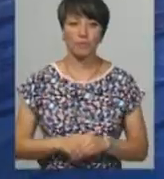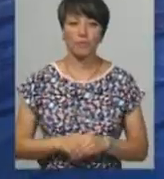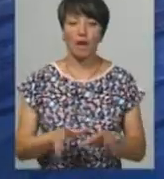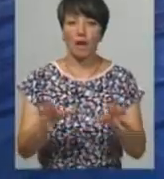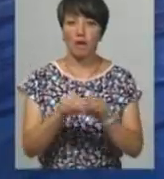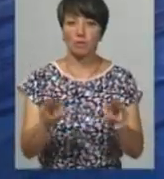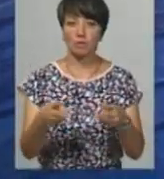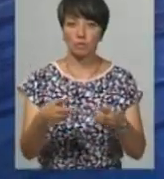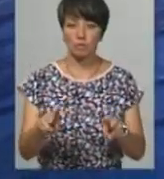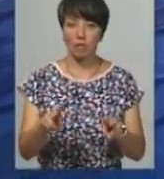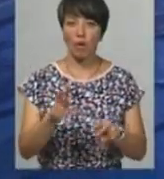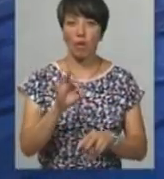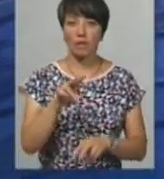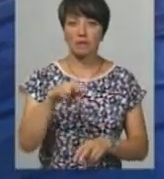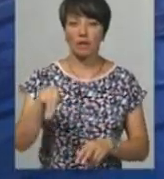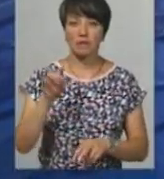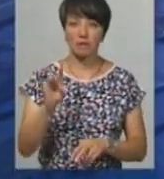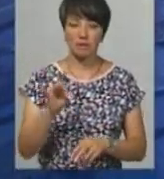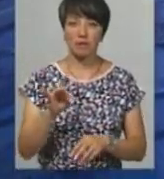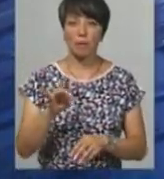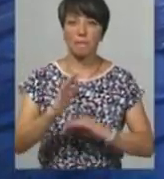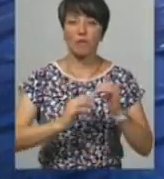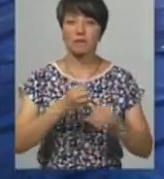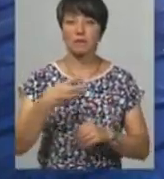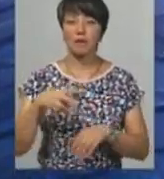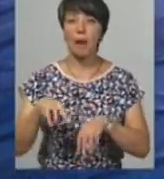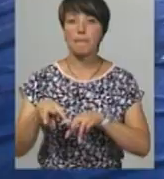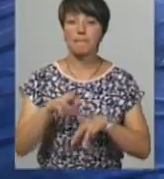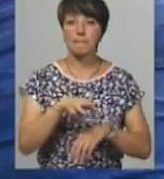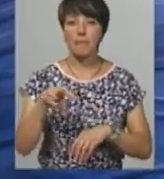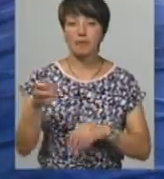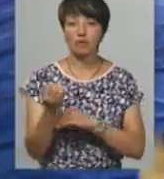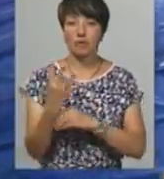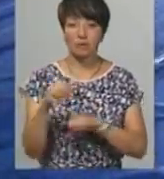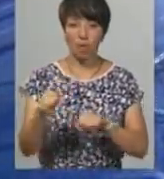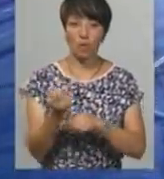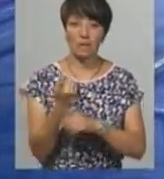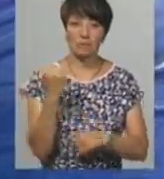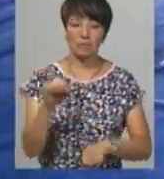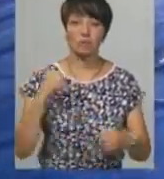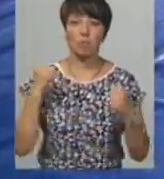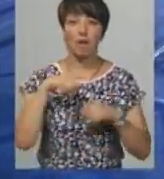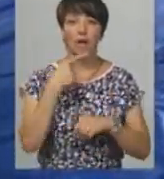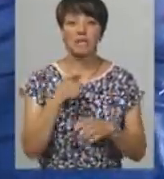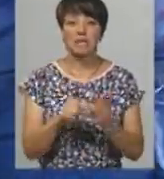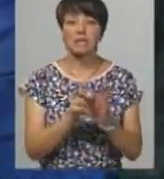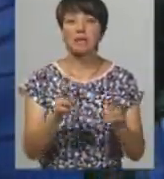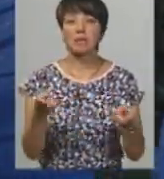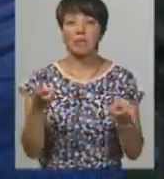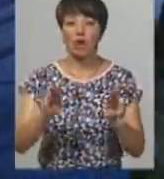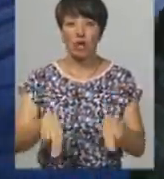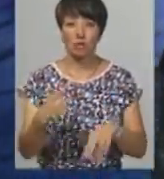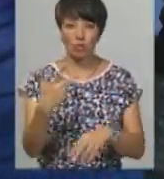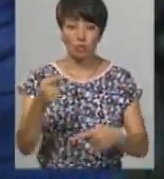Одноклубник Олександр Горшечник у якості професійного бійця ММА провів 14 боїв, в 11 переміг. Спортсмен каже, з ким із решти